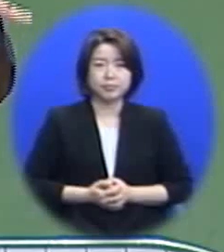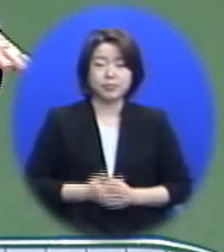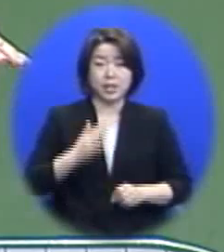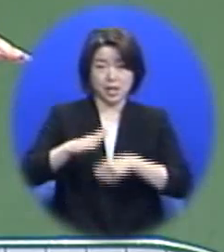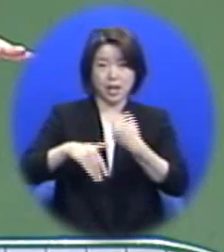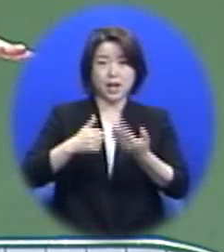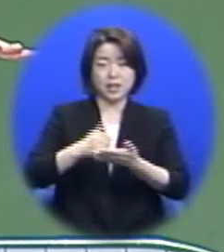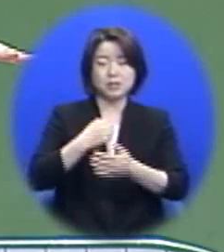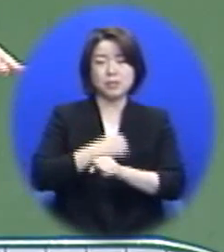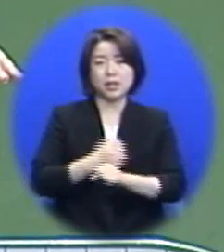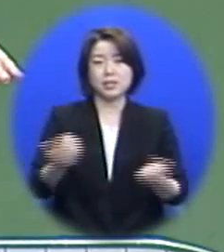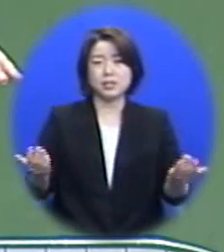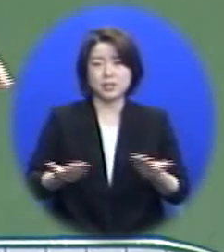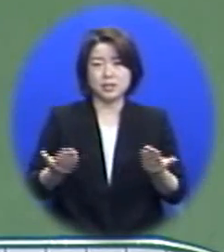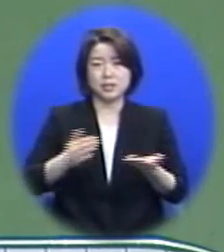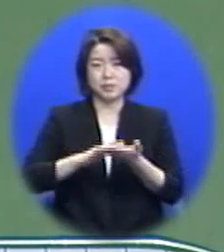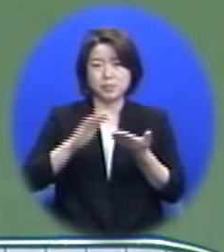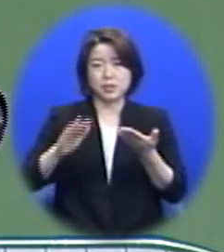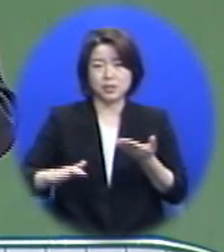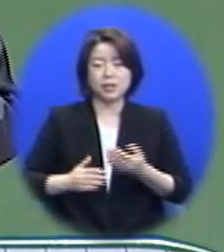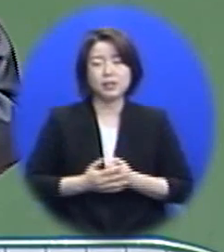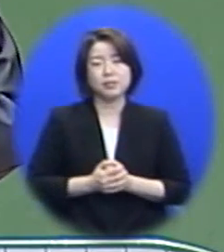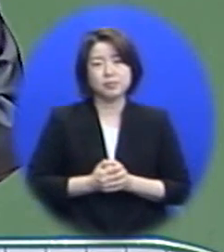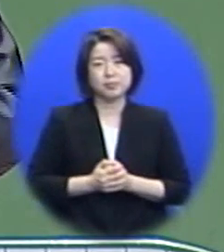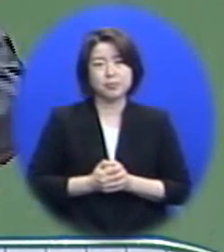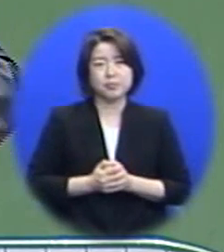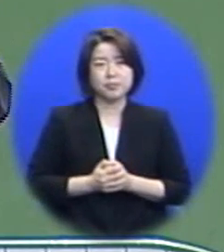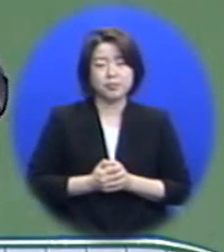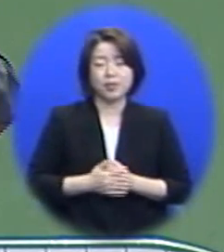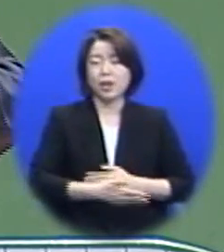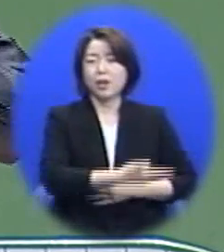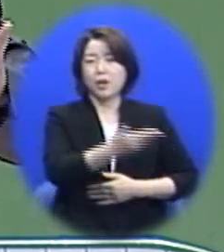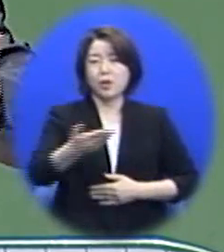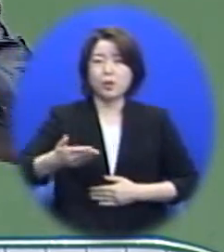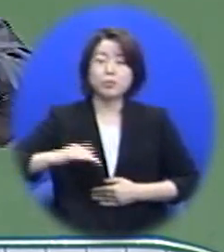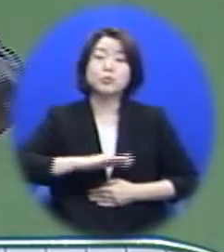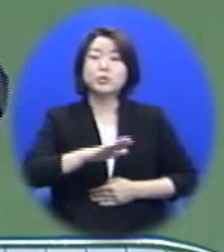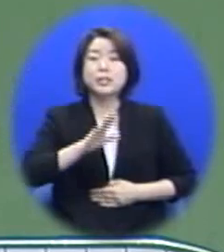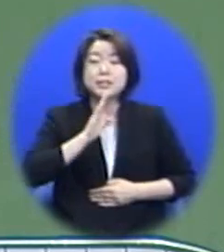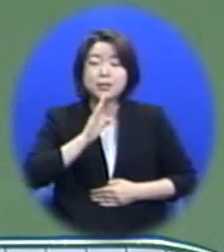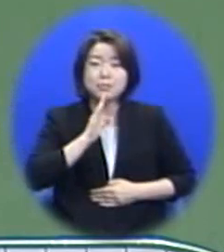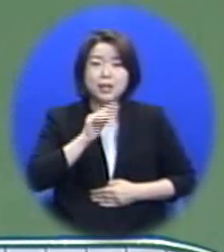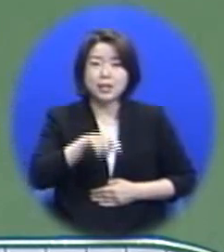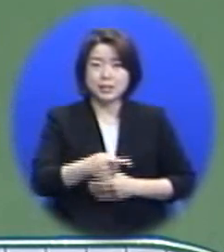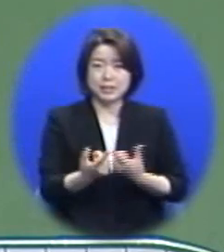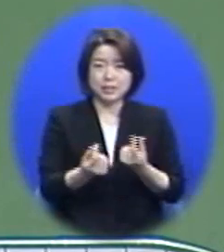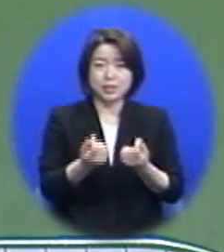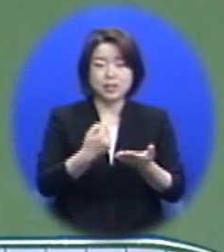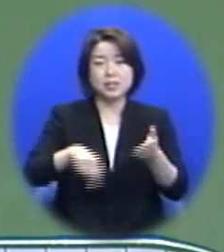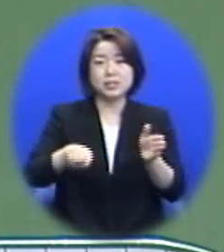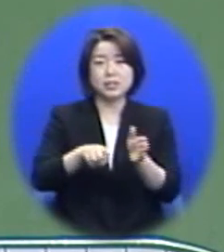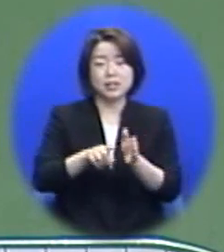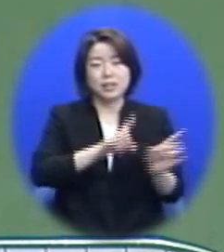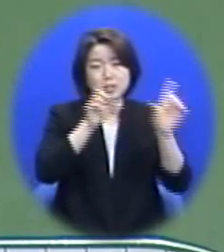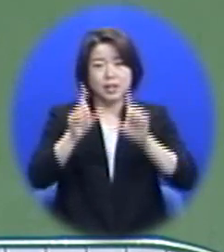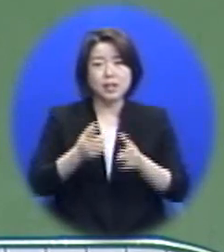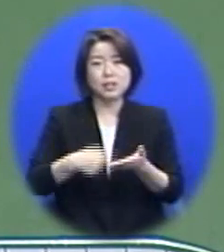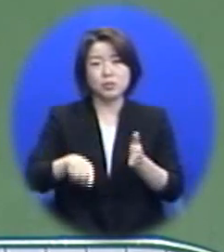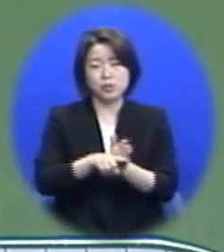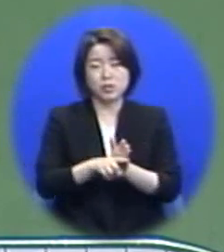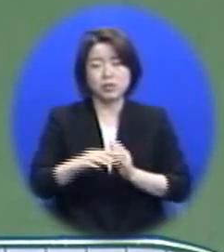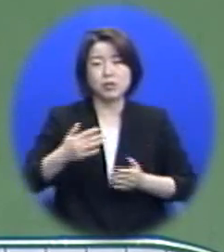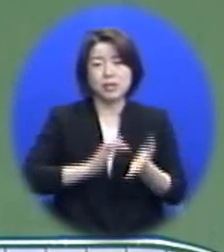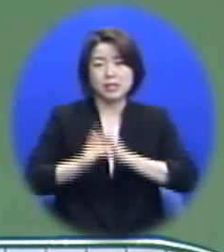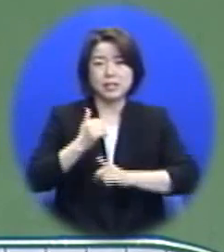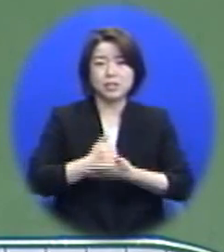하나님이 하신 것 여러분 우리가 정말 이렇게 살기 위해서 예수님이